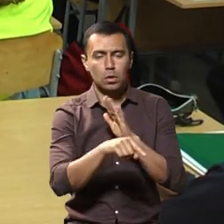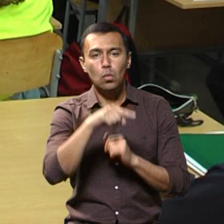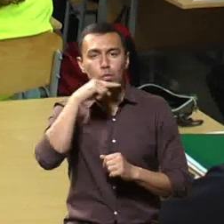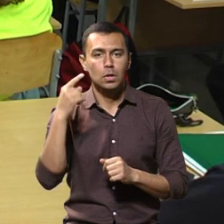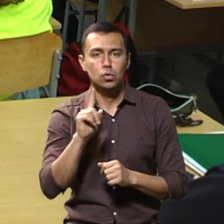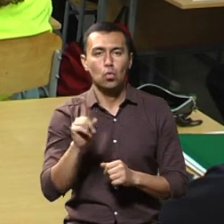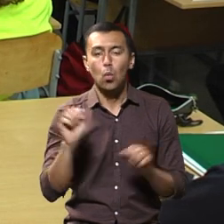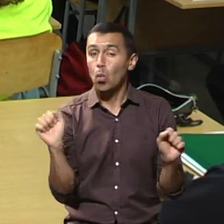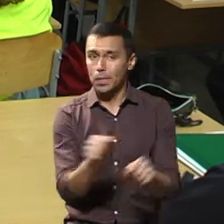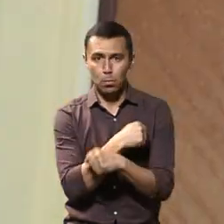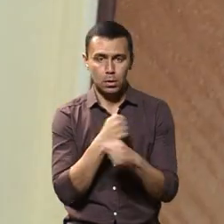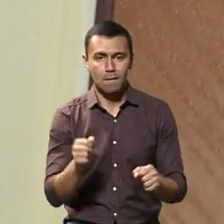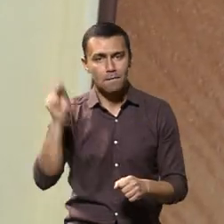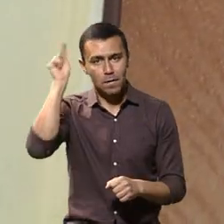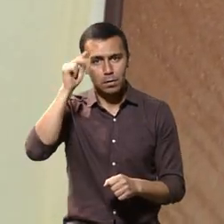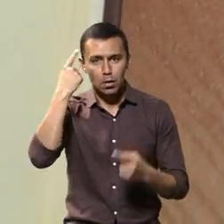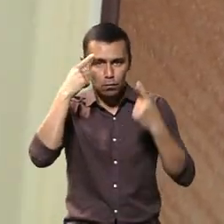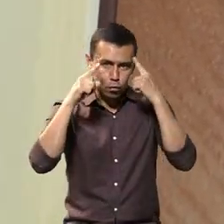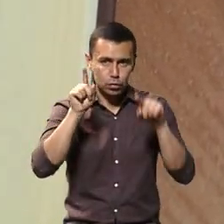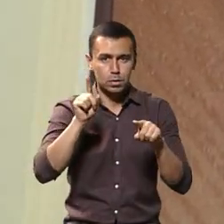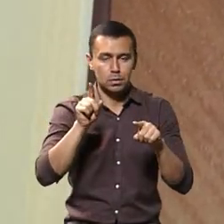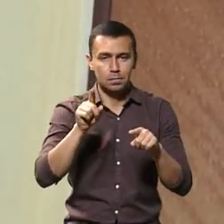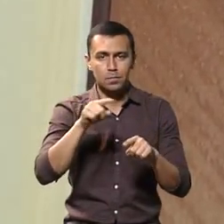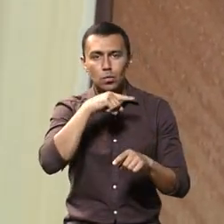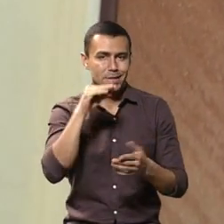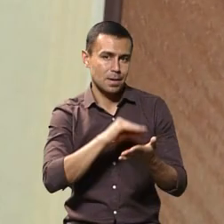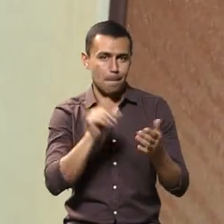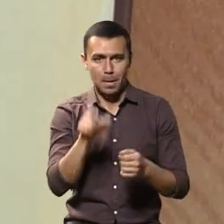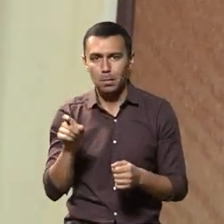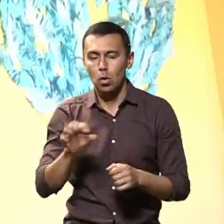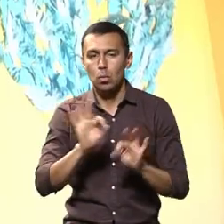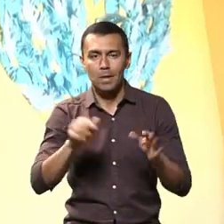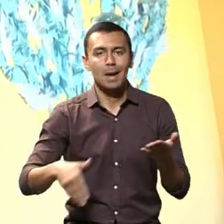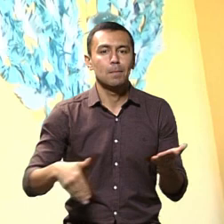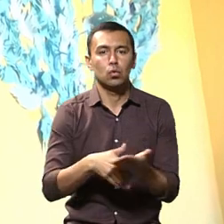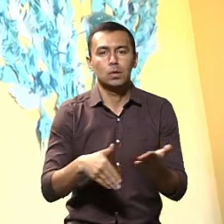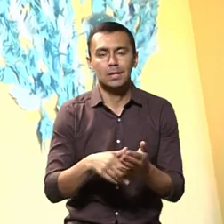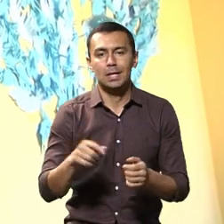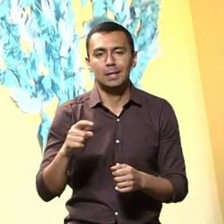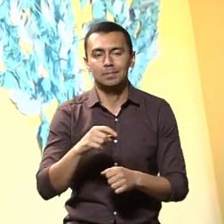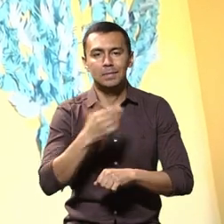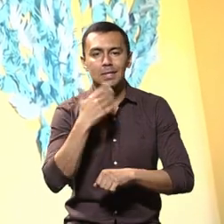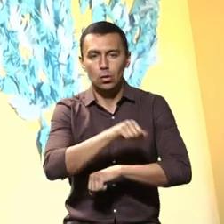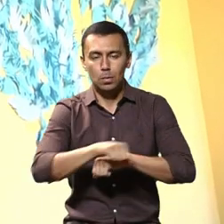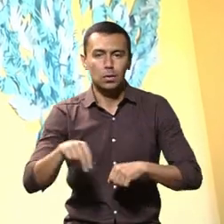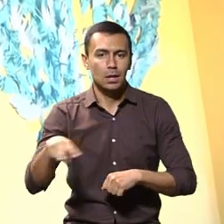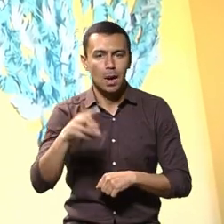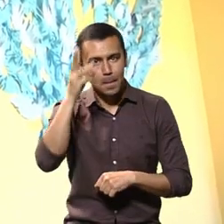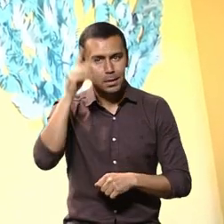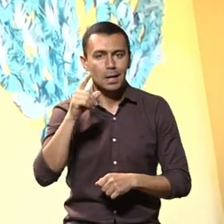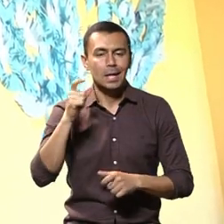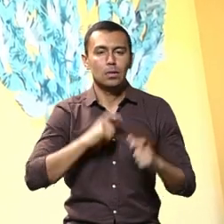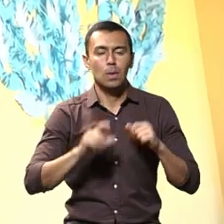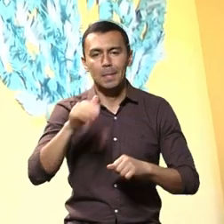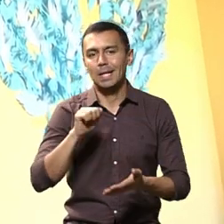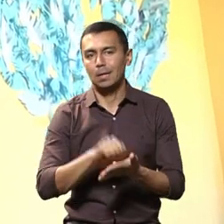Росії, що унеможливило вивчення творчості окупантів, розповідає методистка з зарубіжної літератури Хмельницького інституту